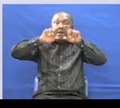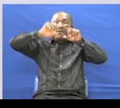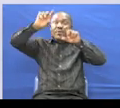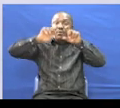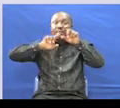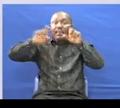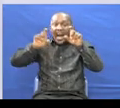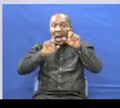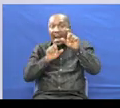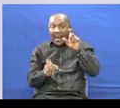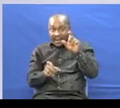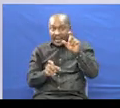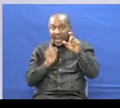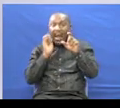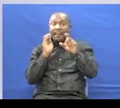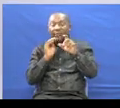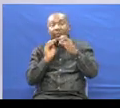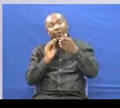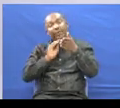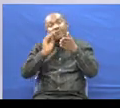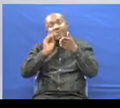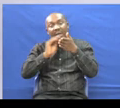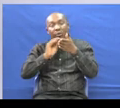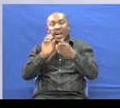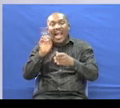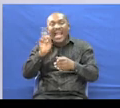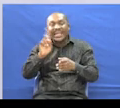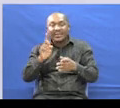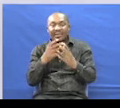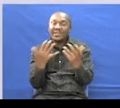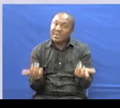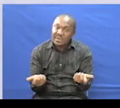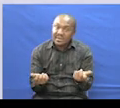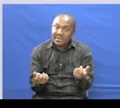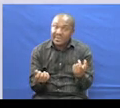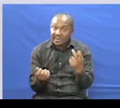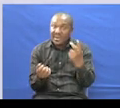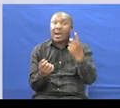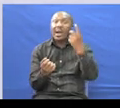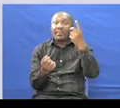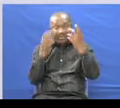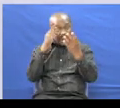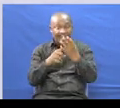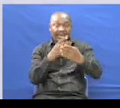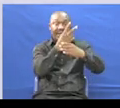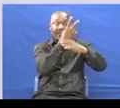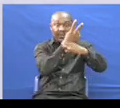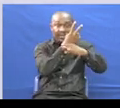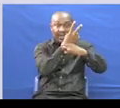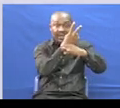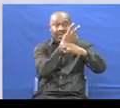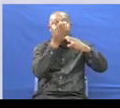Vyumba moja, mbili, vimewekwa kivuli. Kati ya vyumba vingapi? Moja, mbili, tatu,